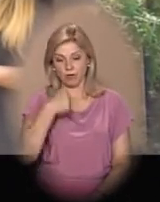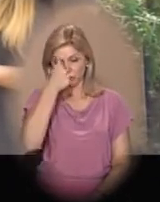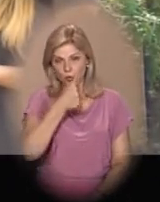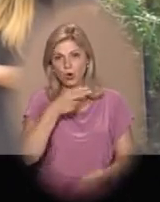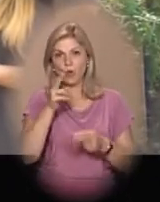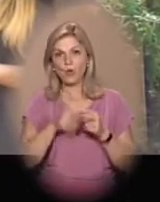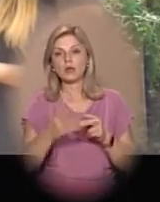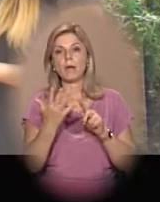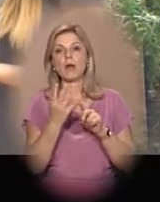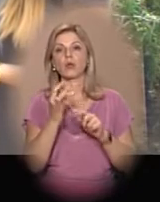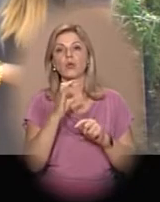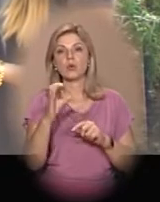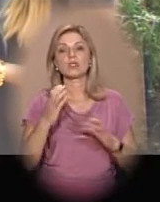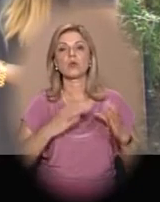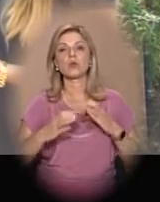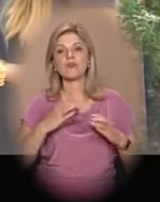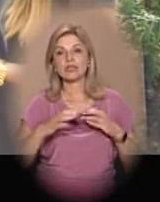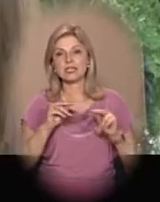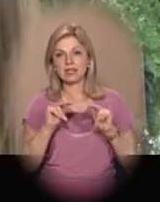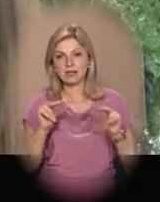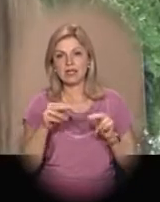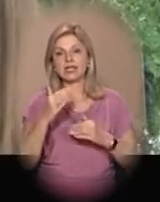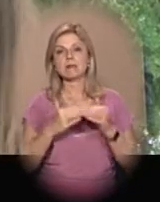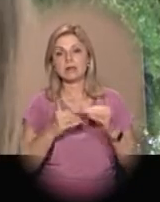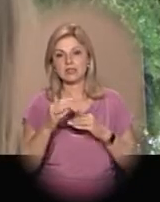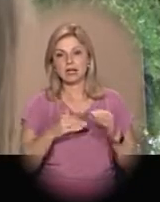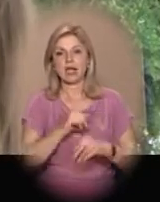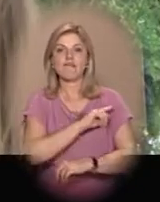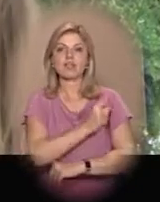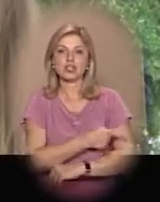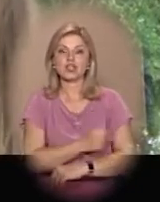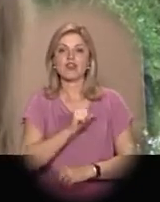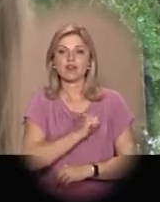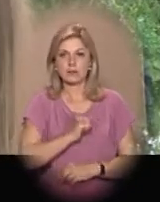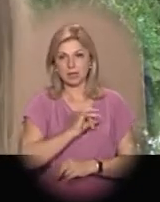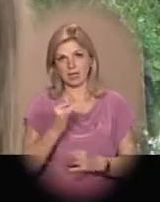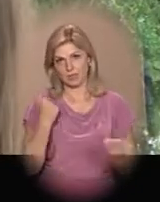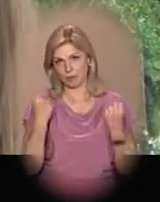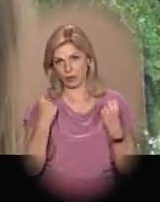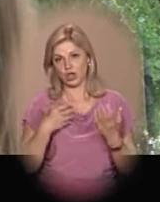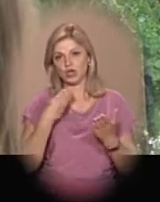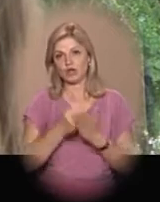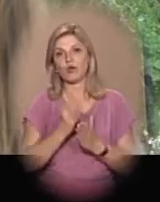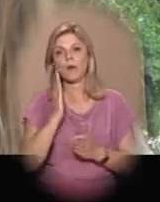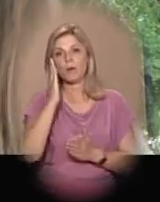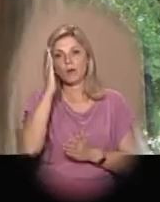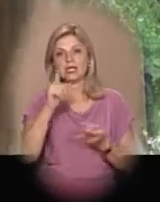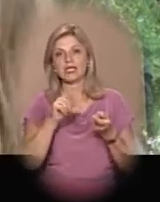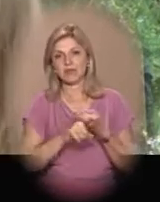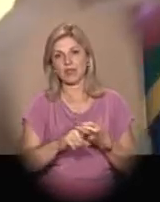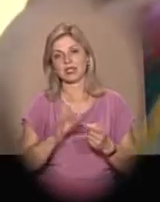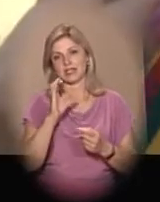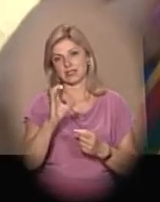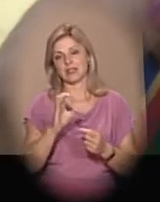5-й курс університету імені Василя Сухомлинського за спеціальністю фізичне виховання і спорт. І своє майбутнє пов'язує виключно зі